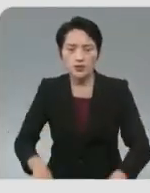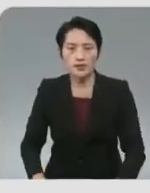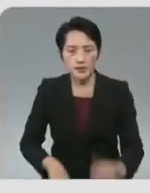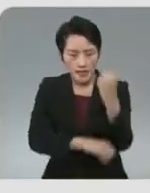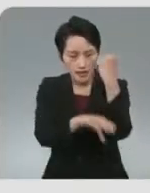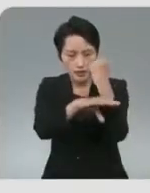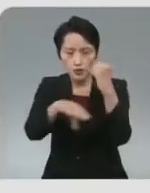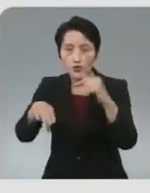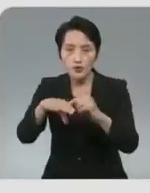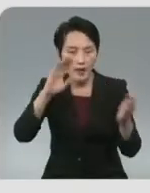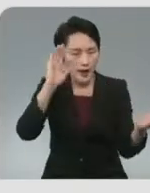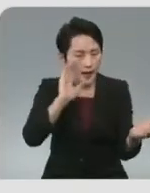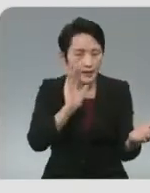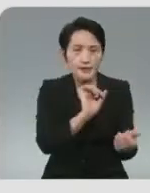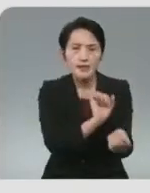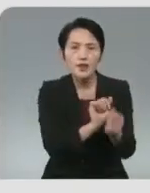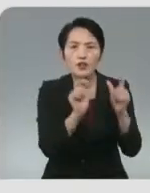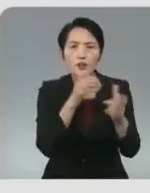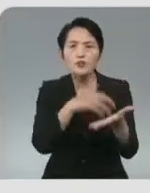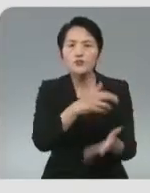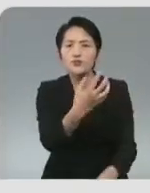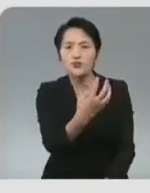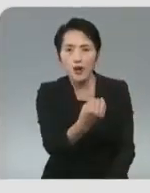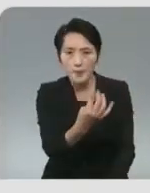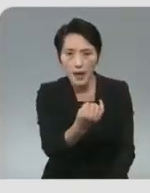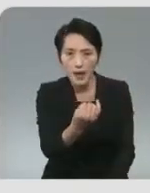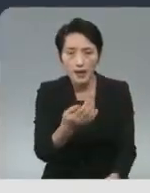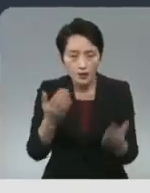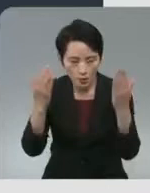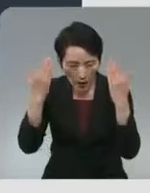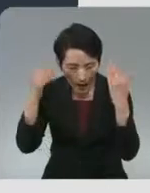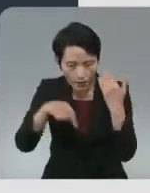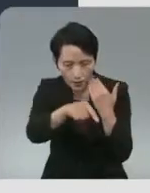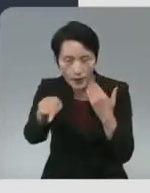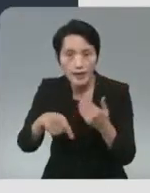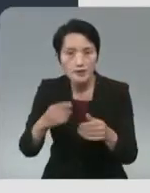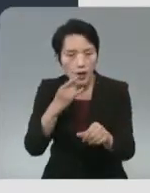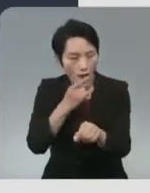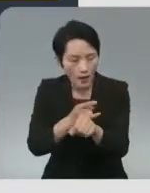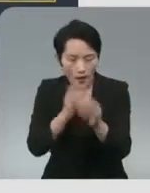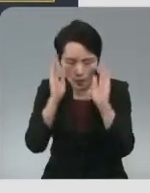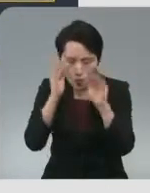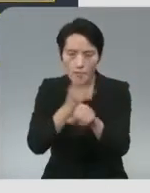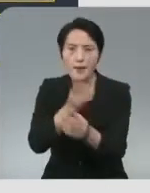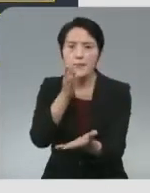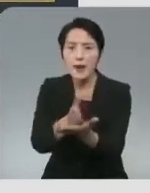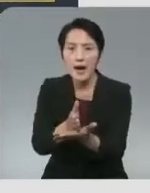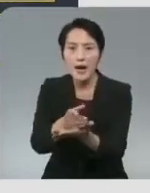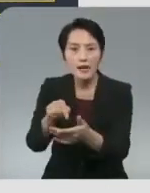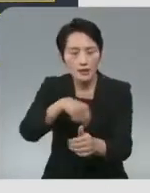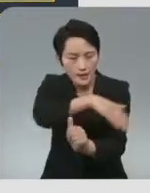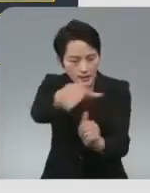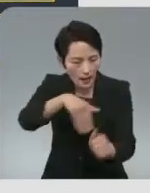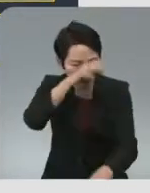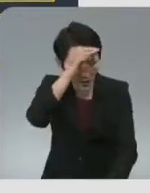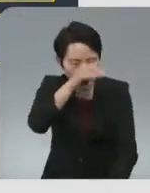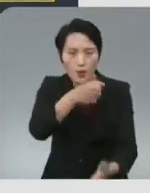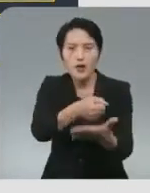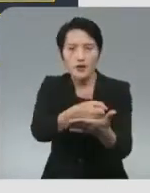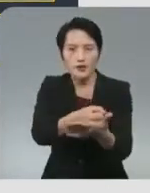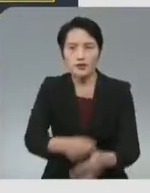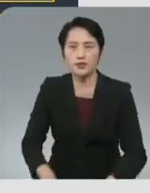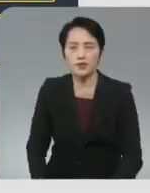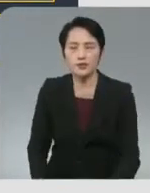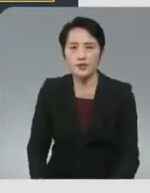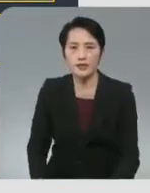ますただ学校や地域ごとに状況を判断し柔軟な対応を取れるようにしている